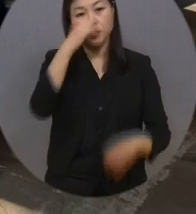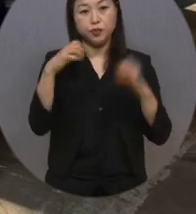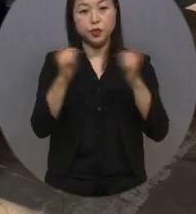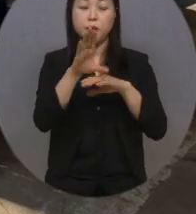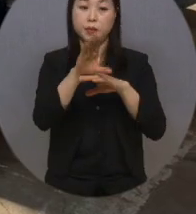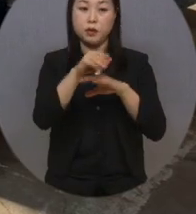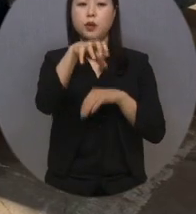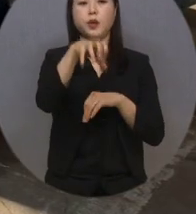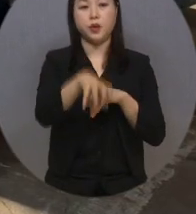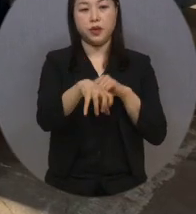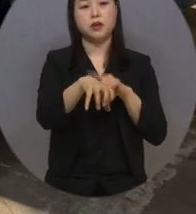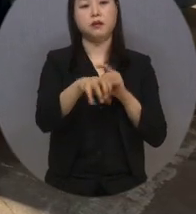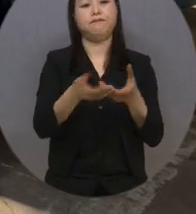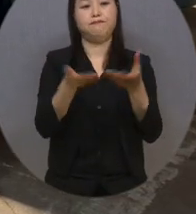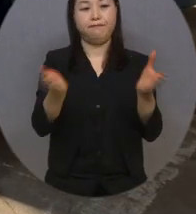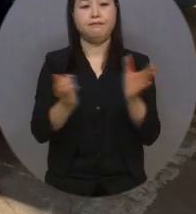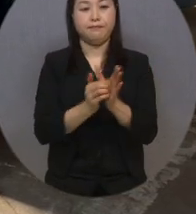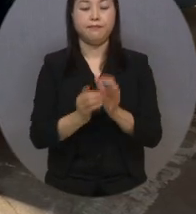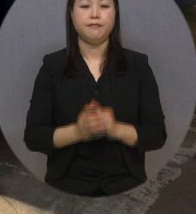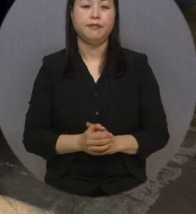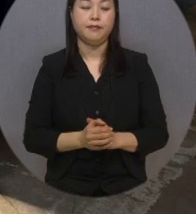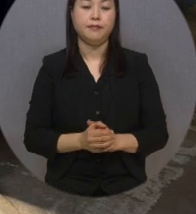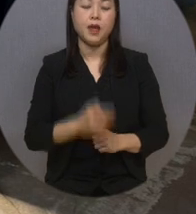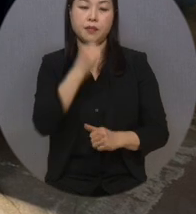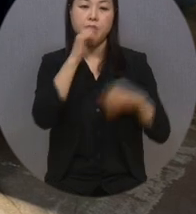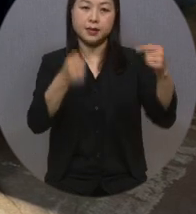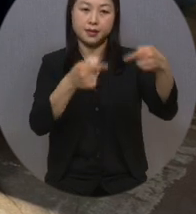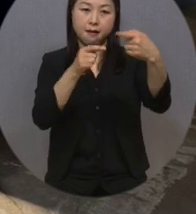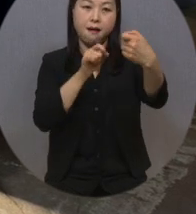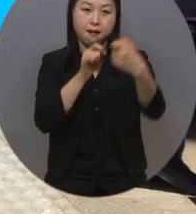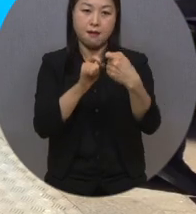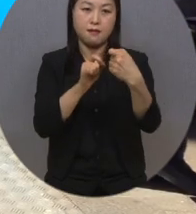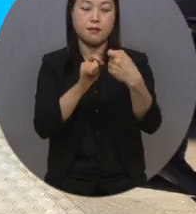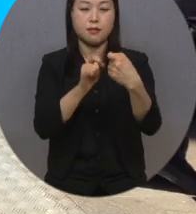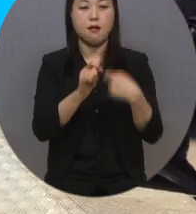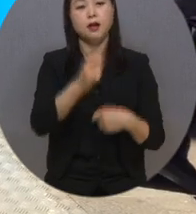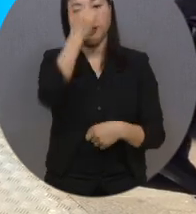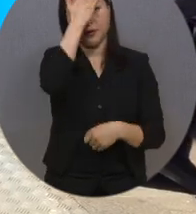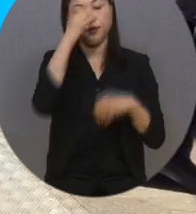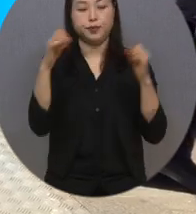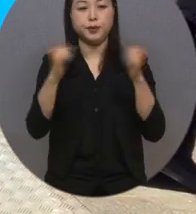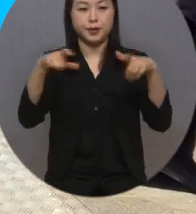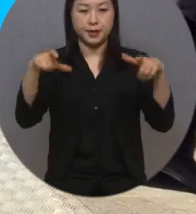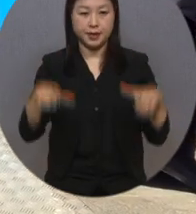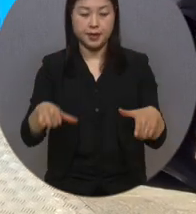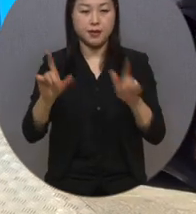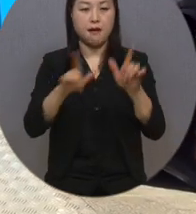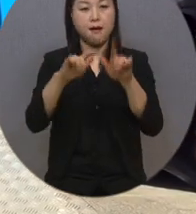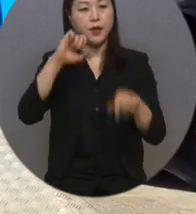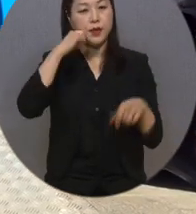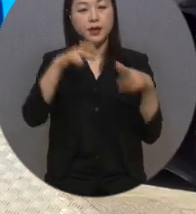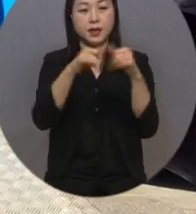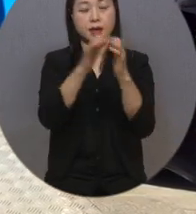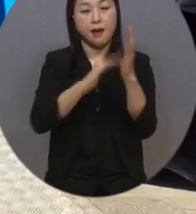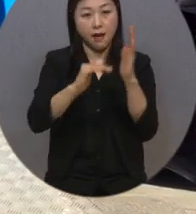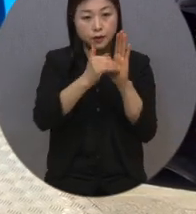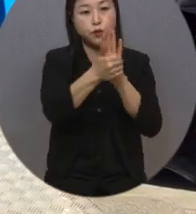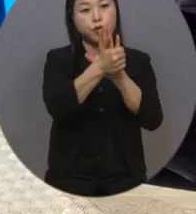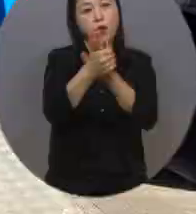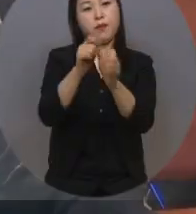진행됐습니다. 이번 행사는 명절을 앞두고 충북 내 생활이 어려운 장애인 가정을 돕기 위해